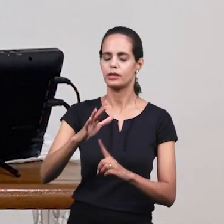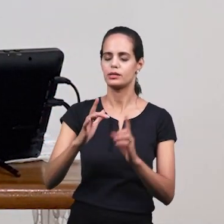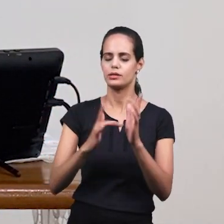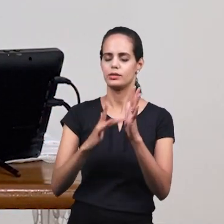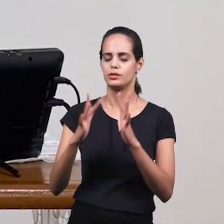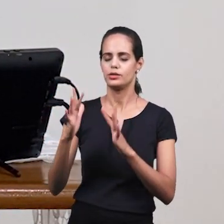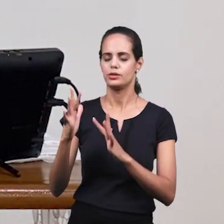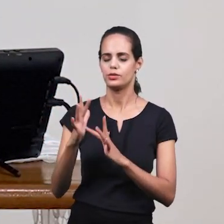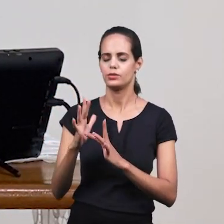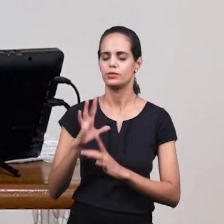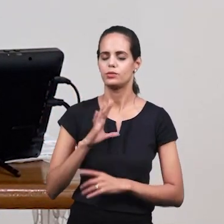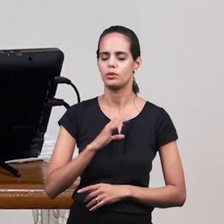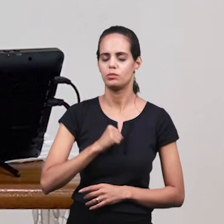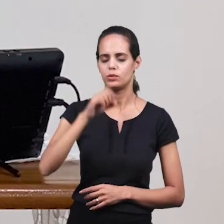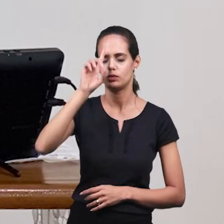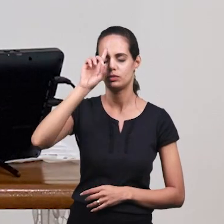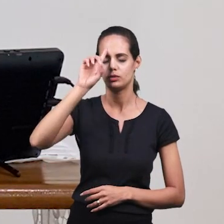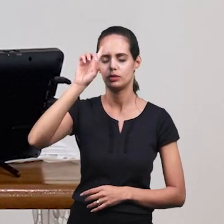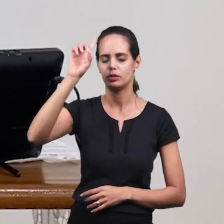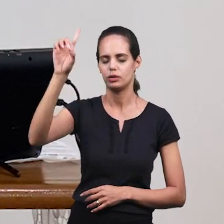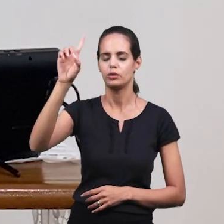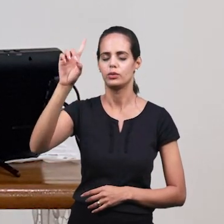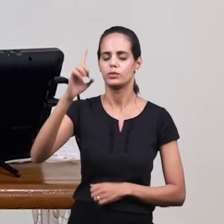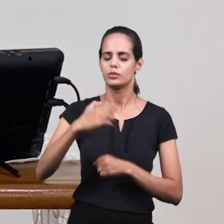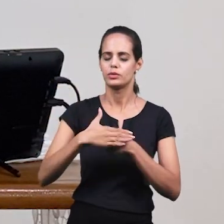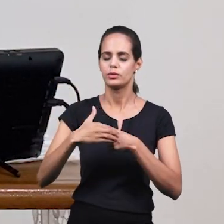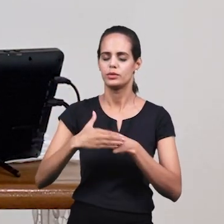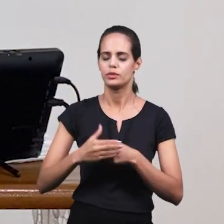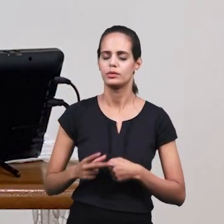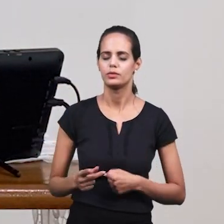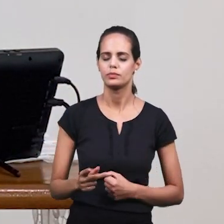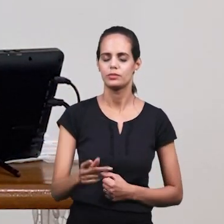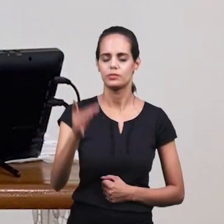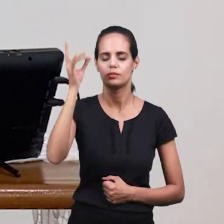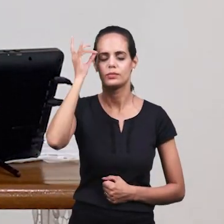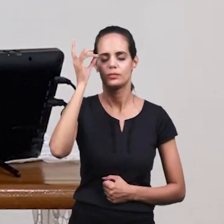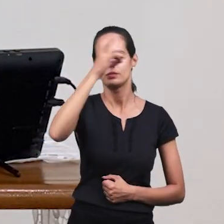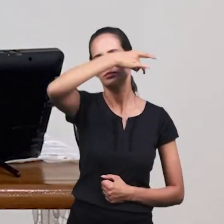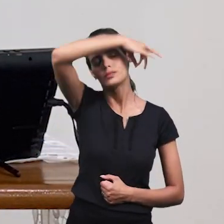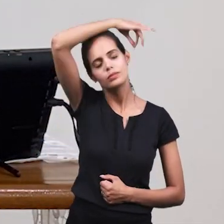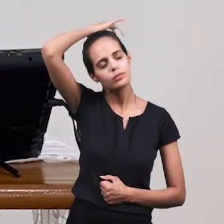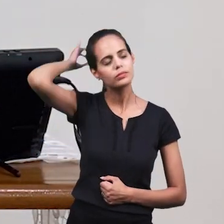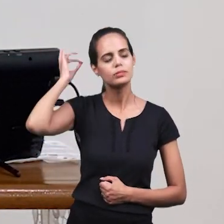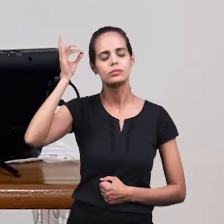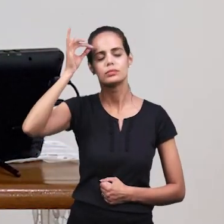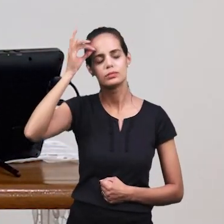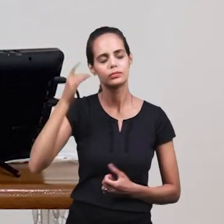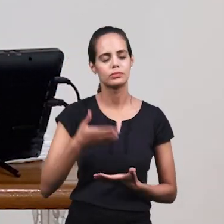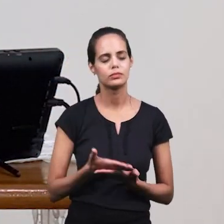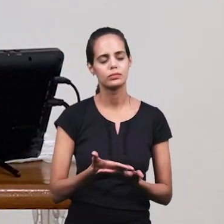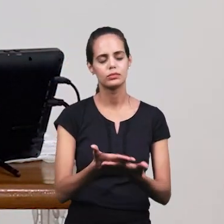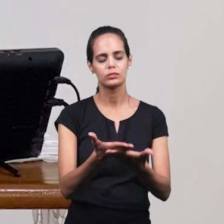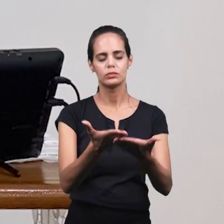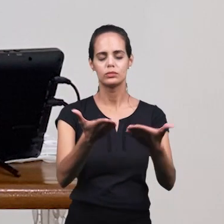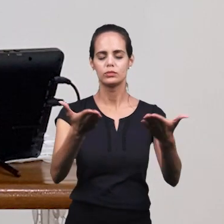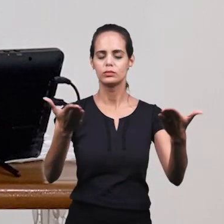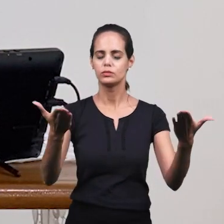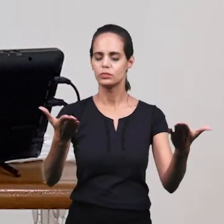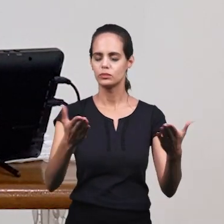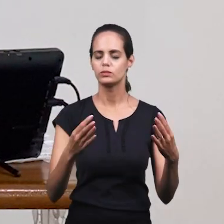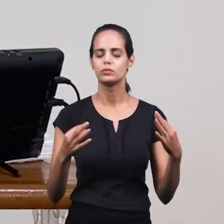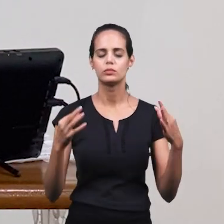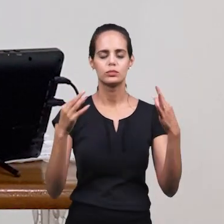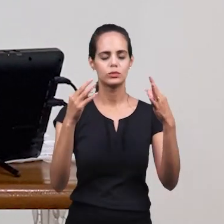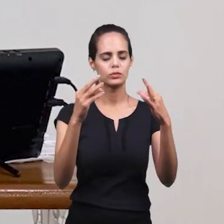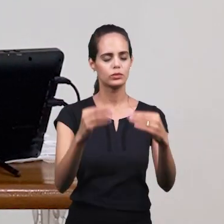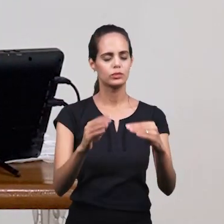Dieu, les douces et éternelles consolations du Saint-Esprit du Seigneur Jésus reposent sur toute ton